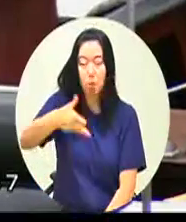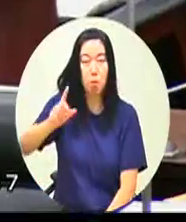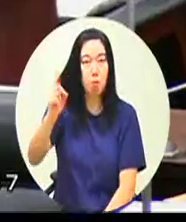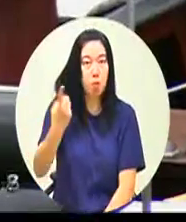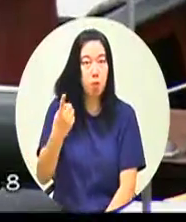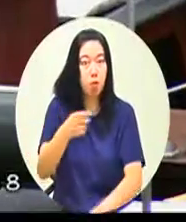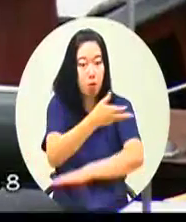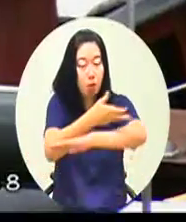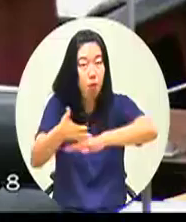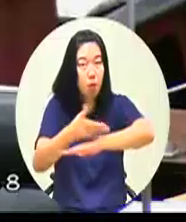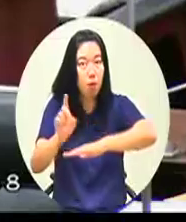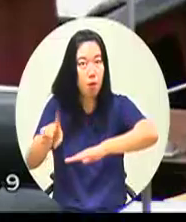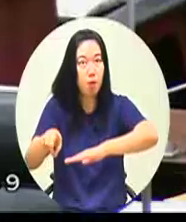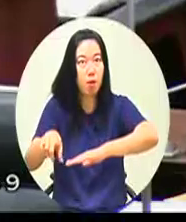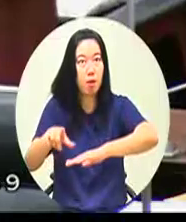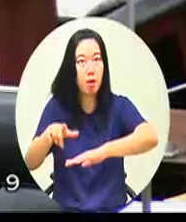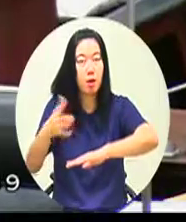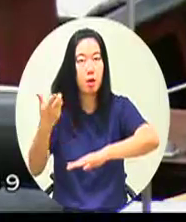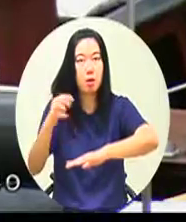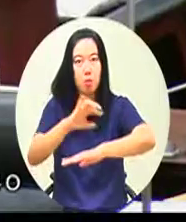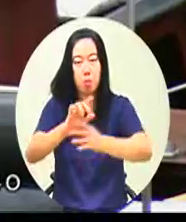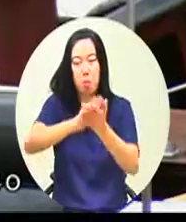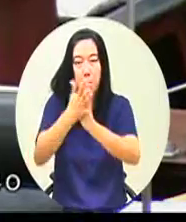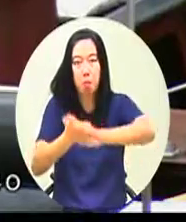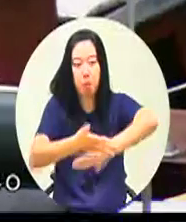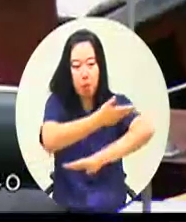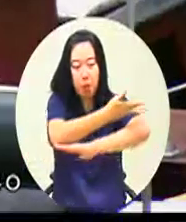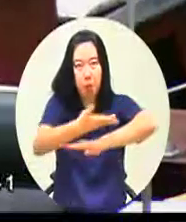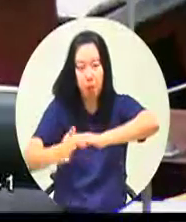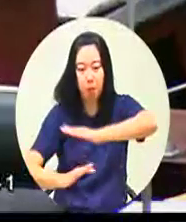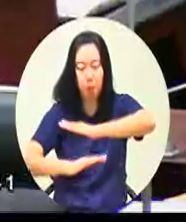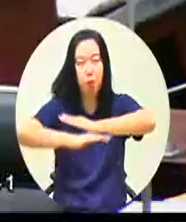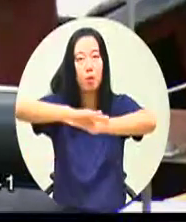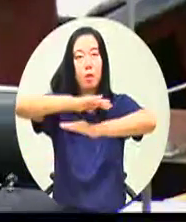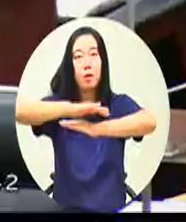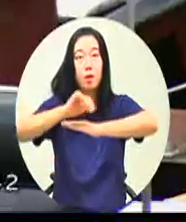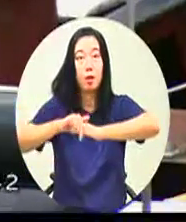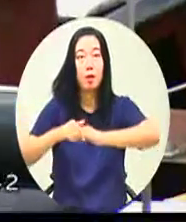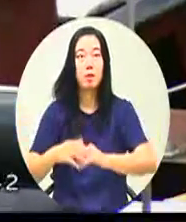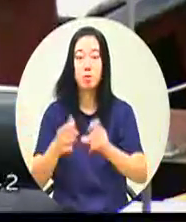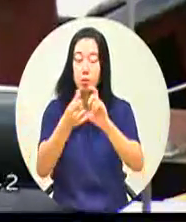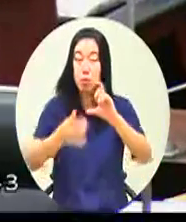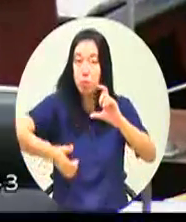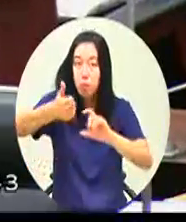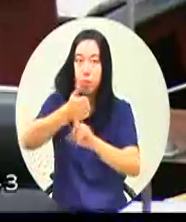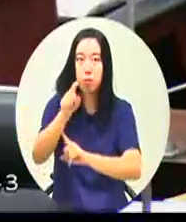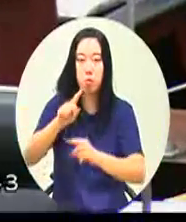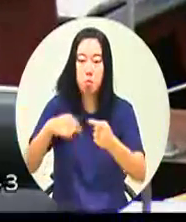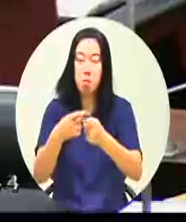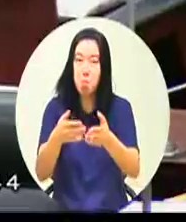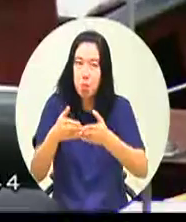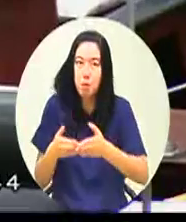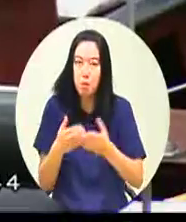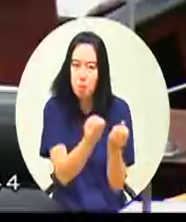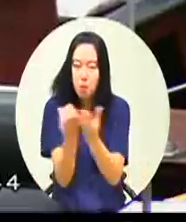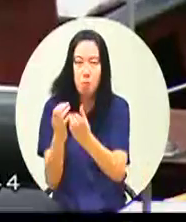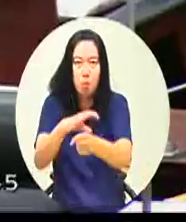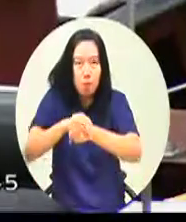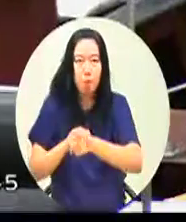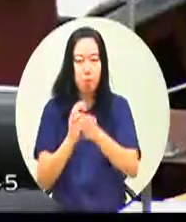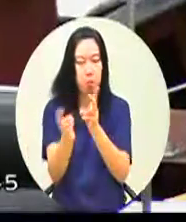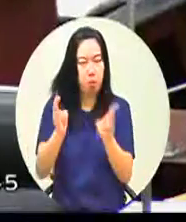就大丁就变成河啦。啊，即马就是讲区长，伊应该是召集一个指挥官，